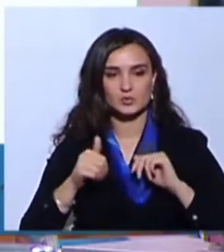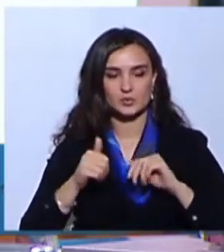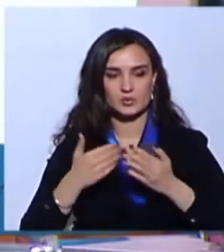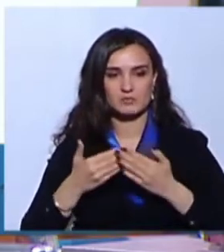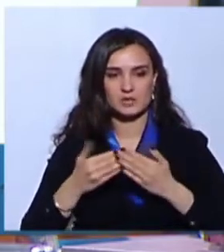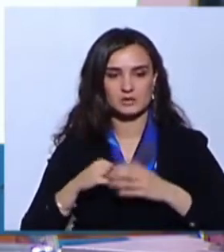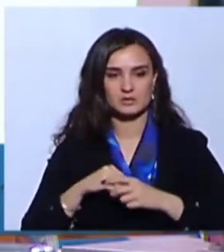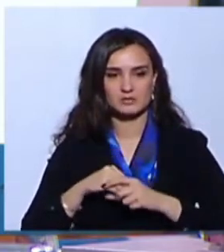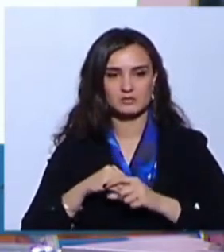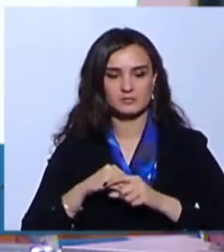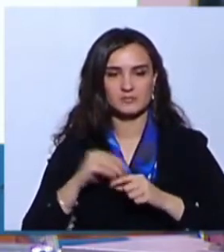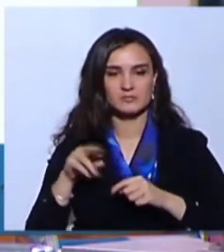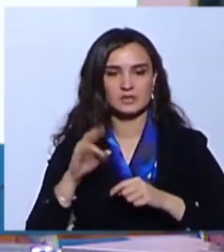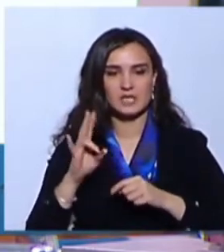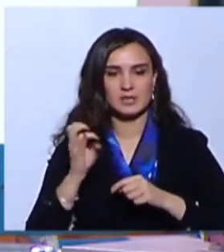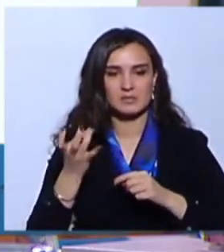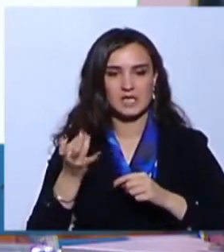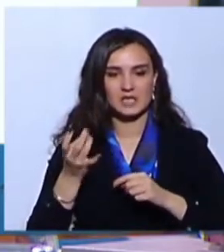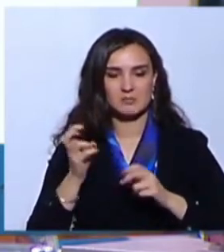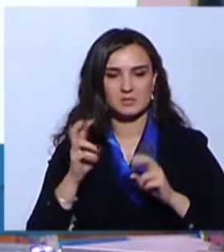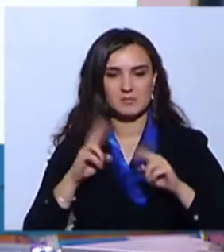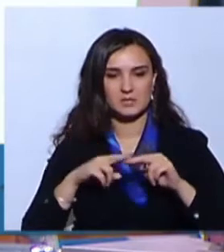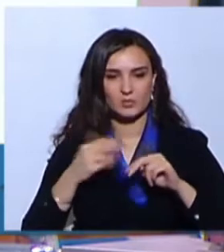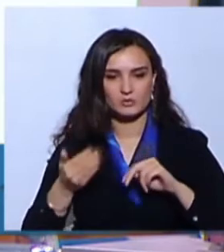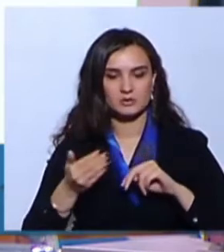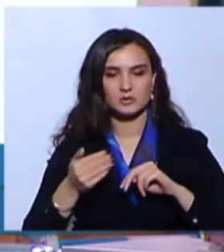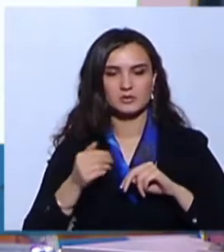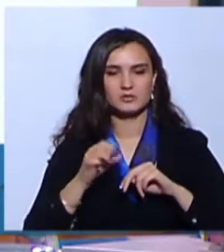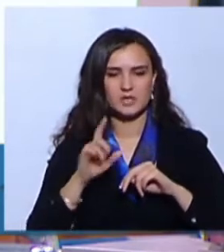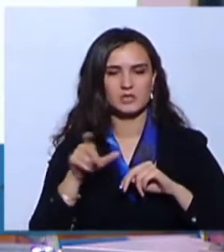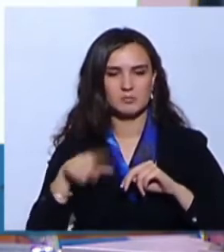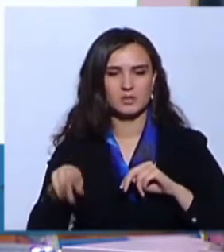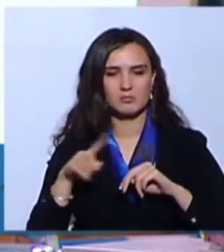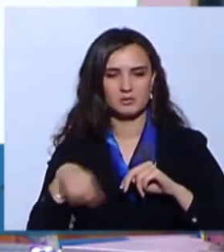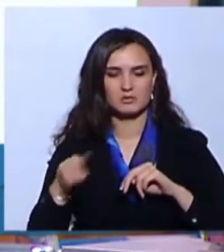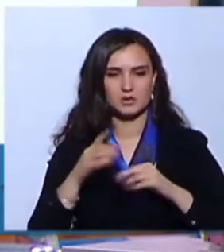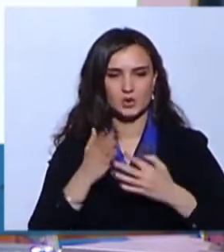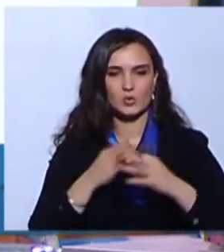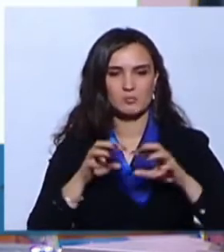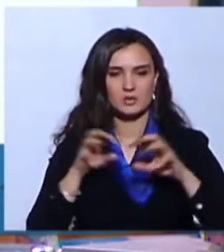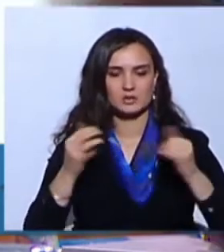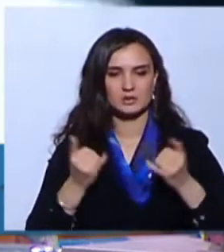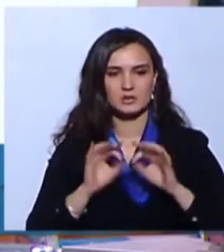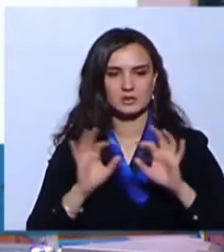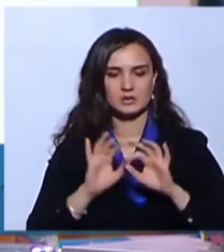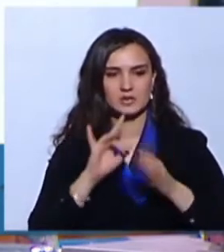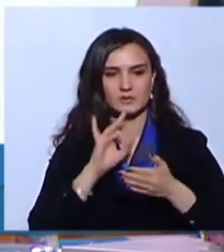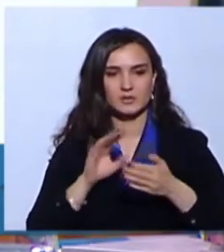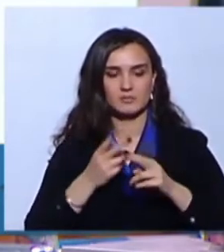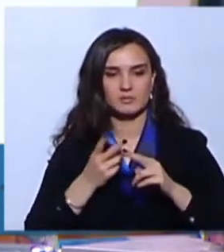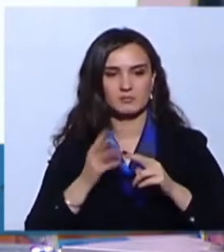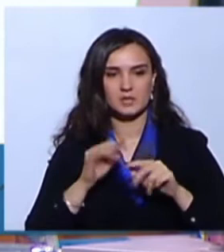ვთქვა დნმ-ის პასპორტი გვაქვს ასევე გვაქვს ნაწლავური პასპორტი და ადამიანები გარკვეულ ტიპად იყოფიან დღეს ამაზე არ ვისაუბრებთ